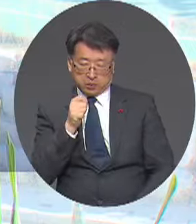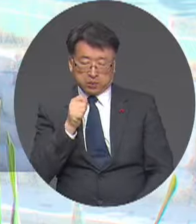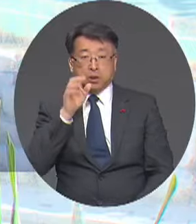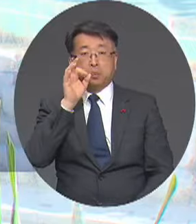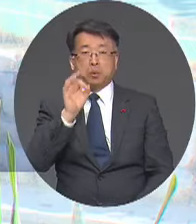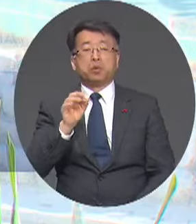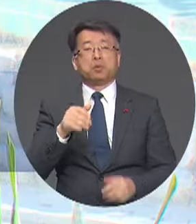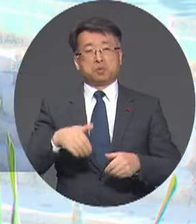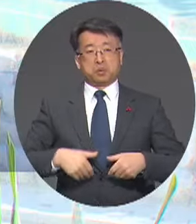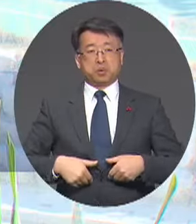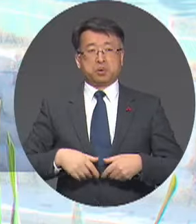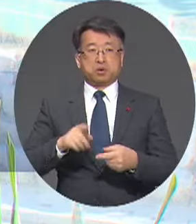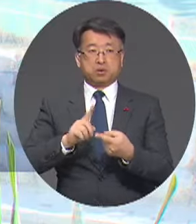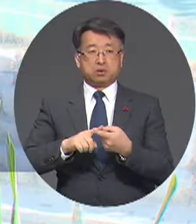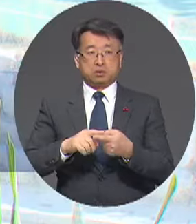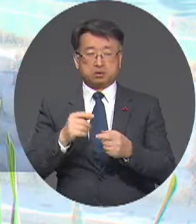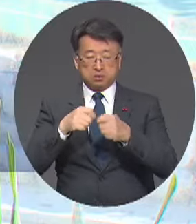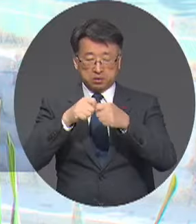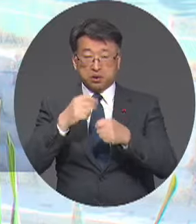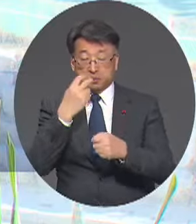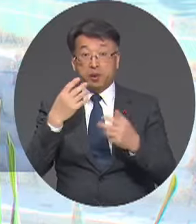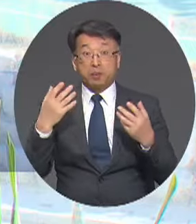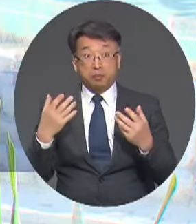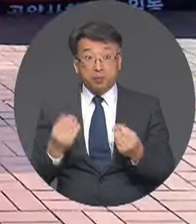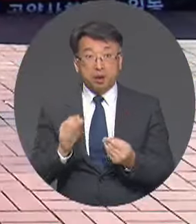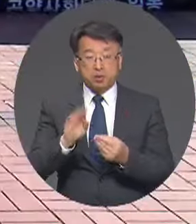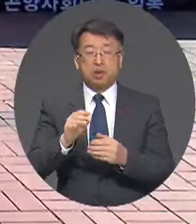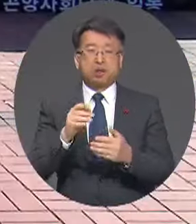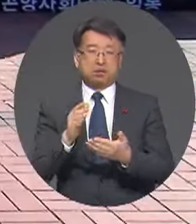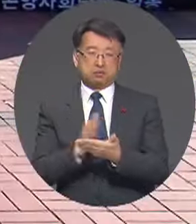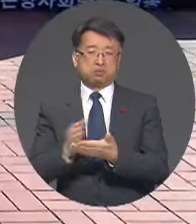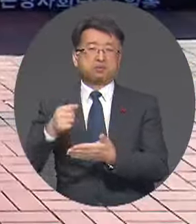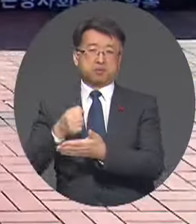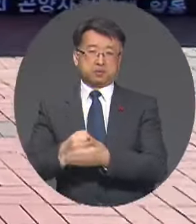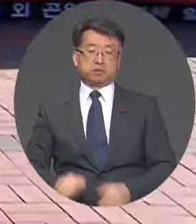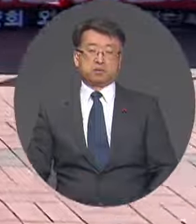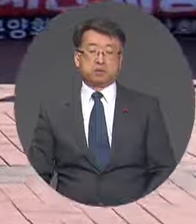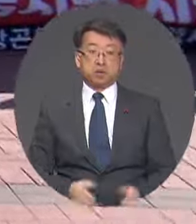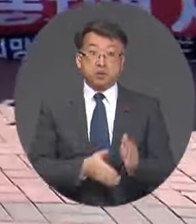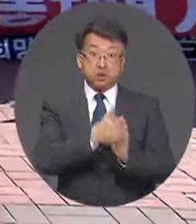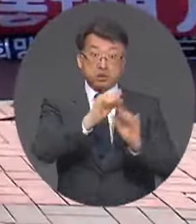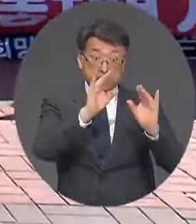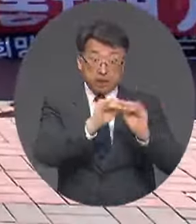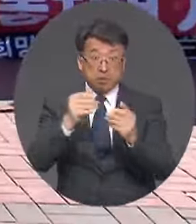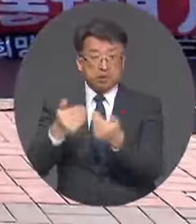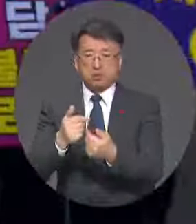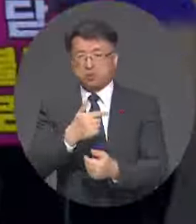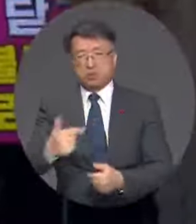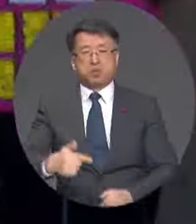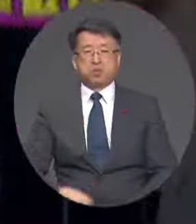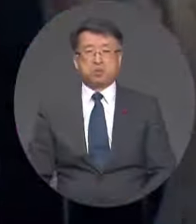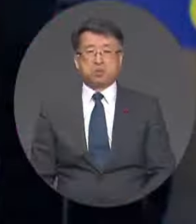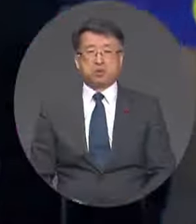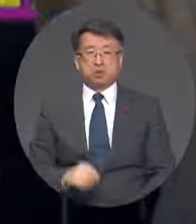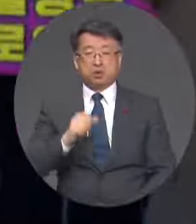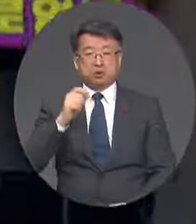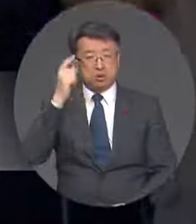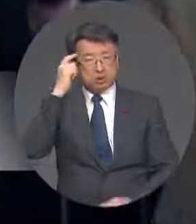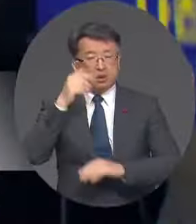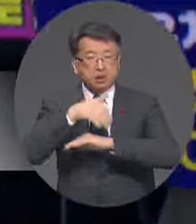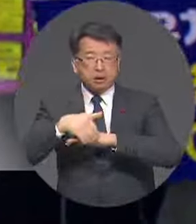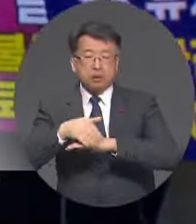되기 때문에 그런 부분을 면밀히 검토를 해서. 주민 찬반 대립도 우려됩니다. 예상하긴